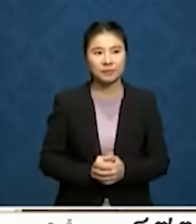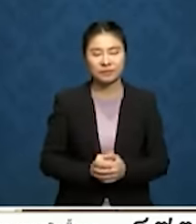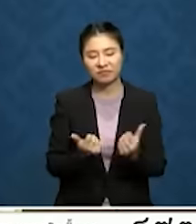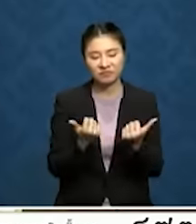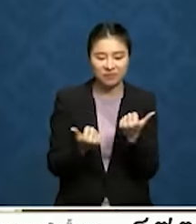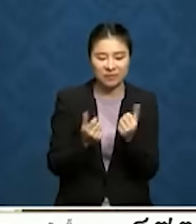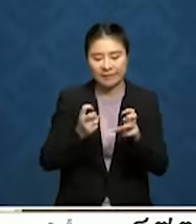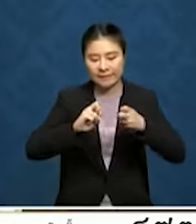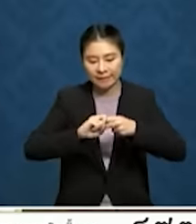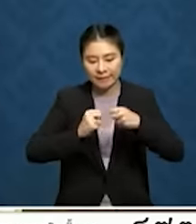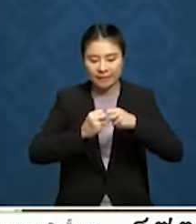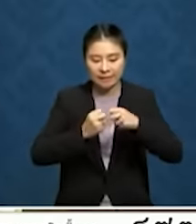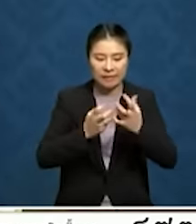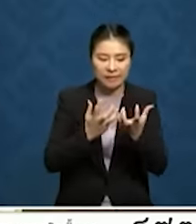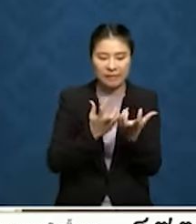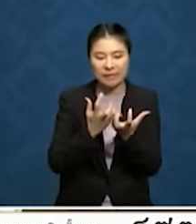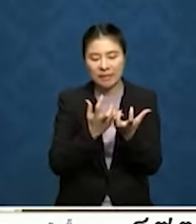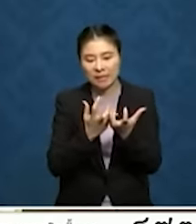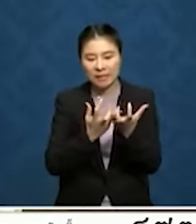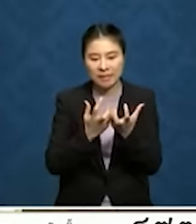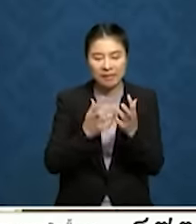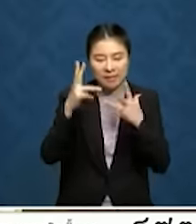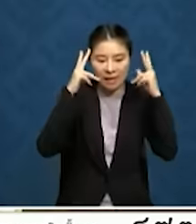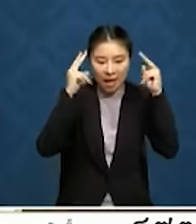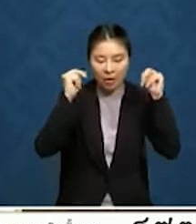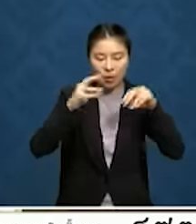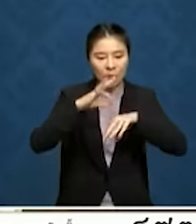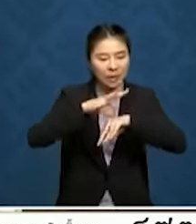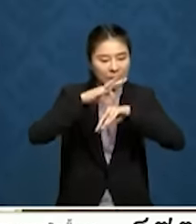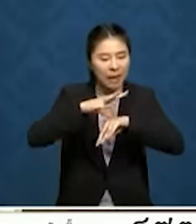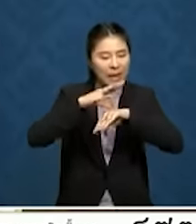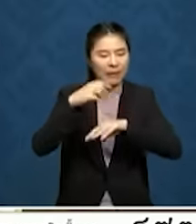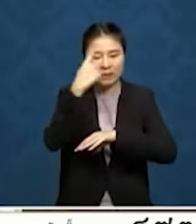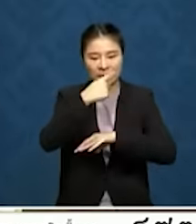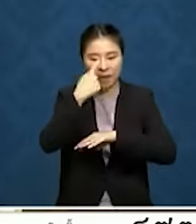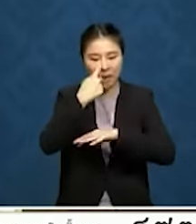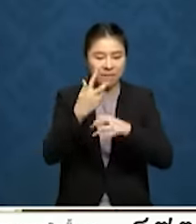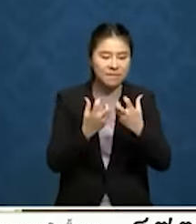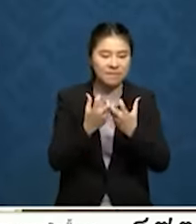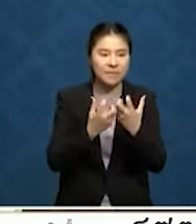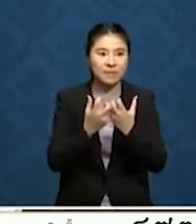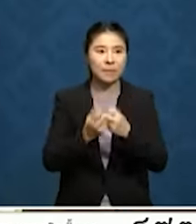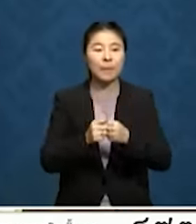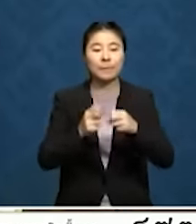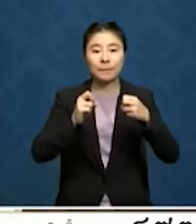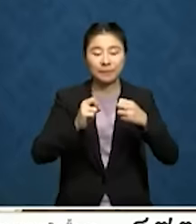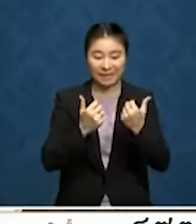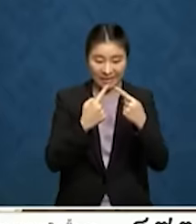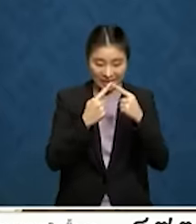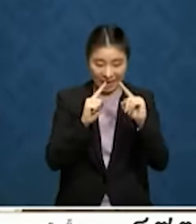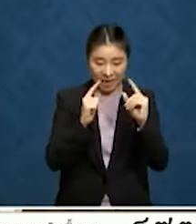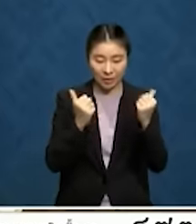ครักในการที่จะได้ตำแหน่งนายกรัฐมนตรีที่ผ่านมาแต่ปัญหาอุปสรรคของประเทศในขณะ